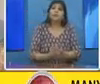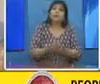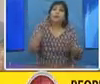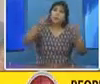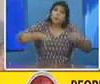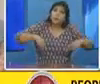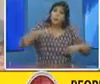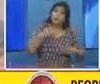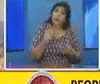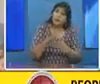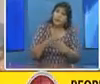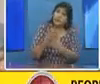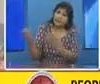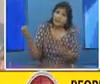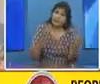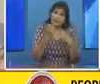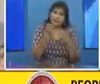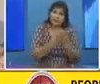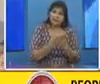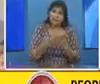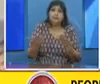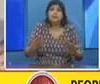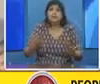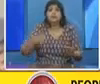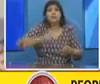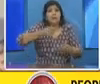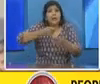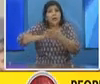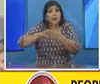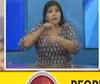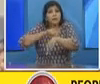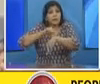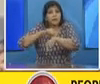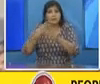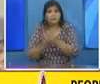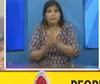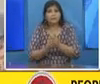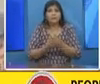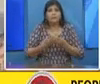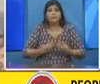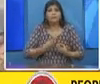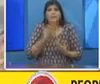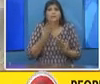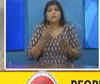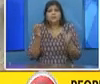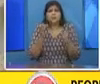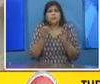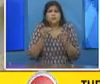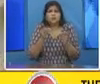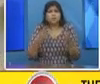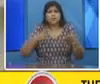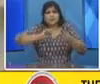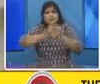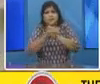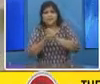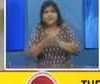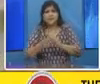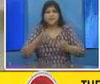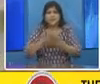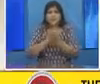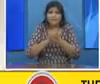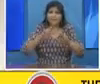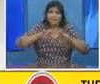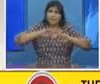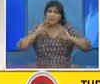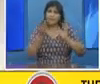ने मुझे ये भी शेयर किया कि कैसे लॉकडाउन के दौरान खुशियों के छोटे पहलू भी